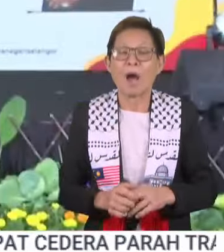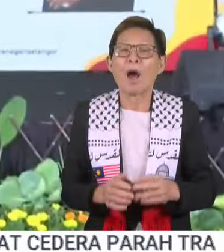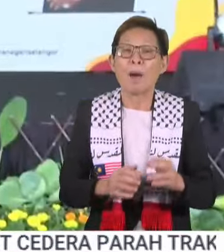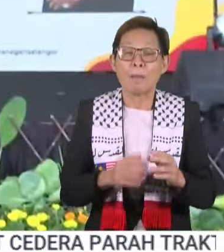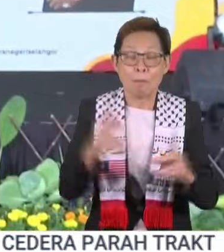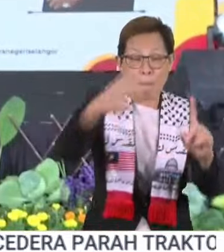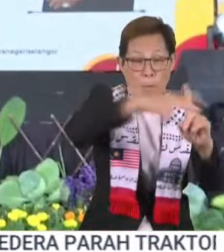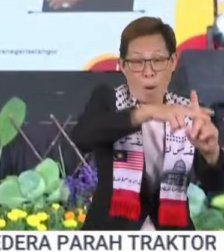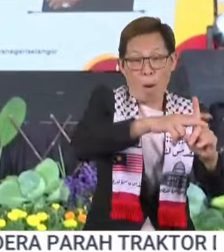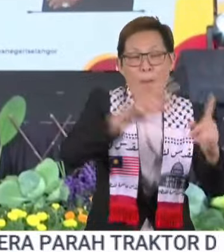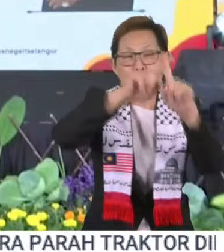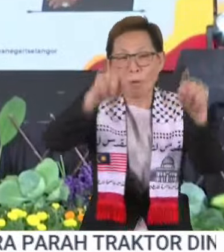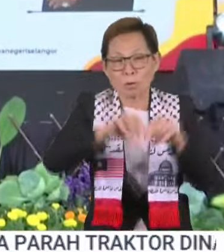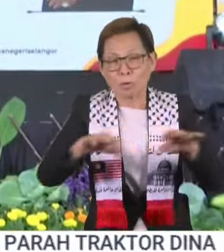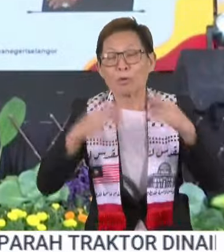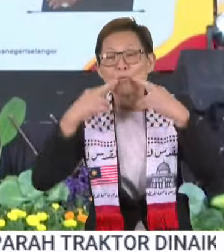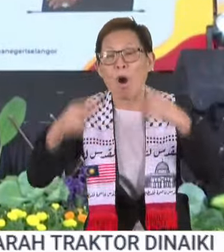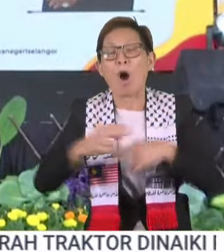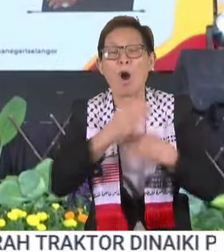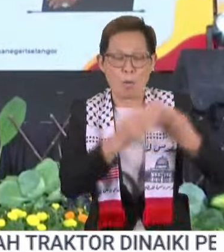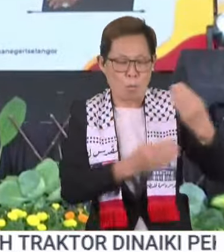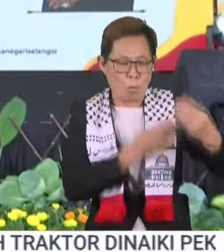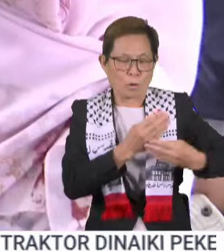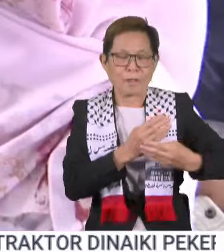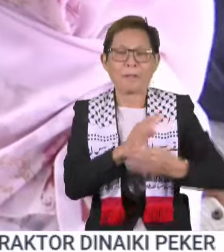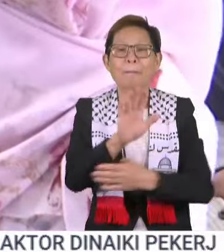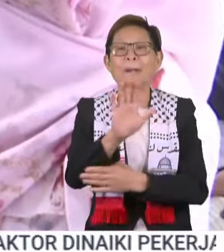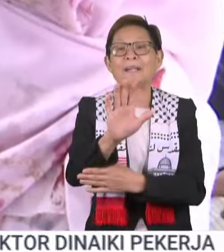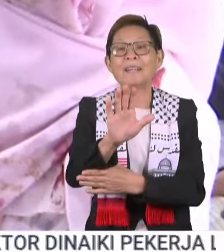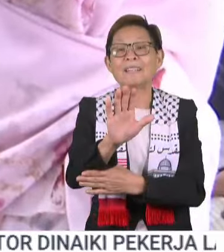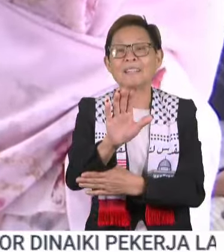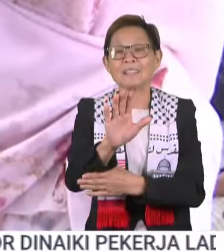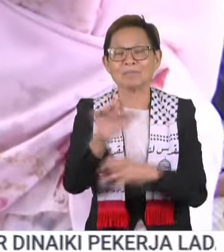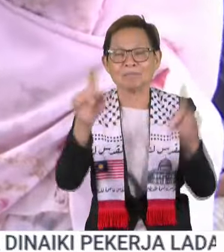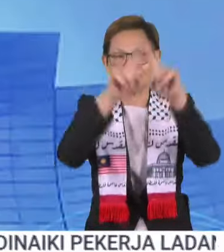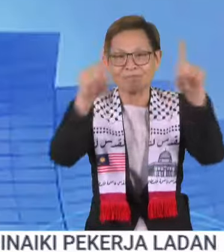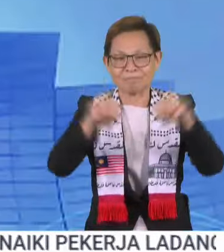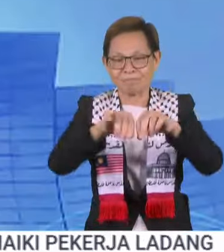Permohonan boleh dibuat melalui portal rasmi Budi Madani.